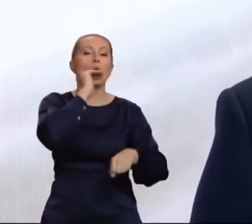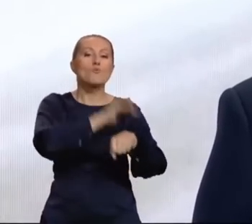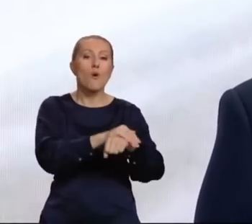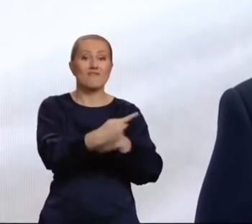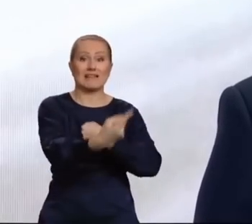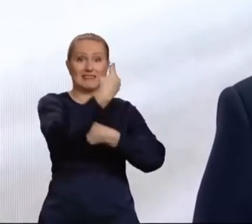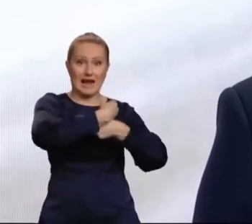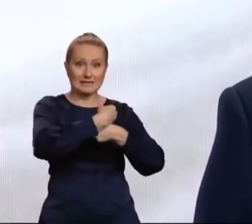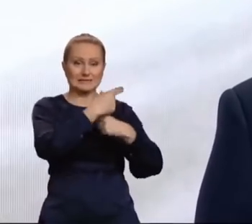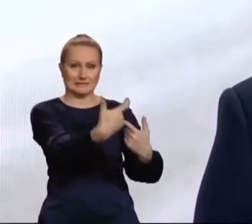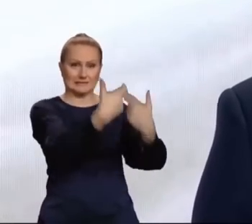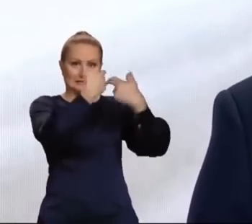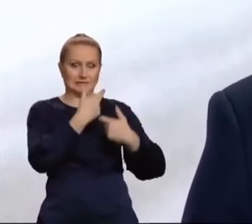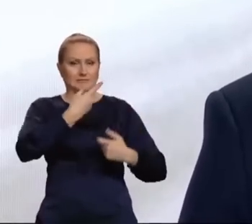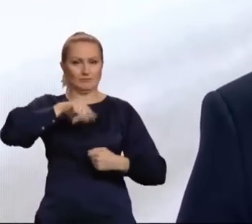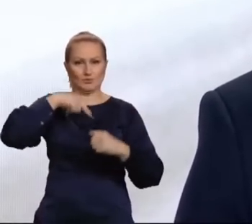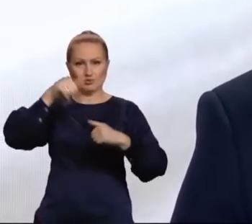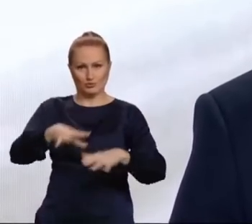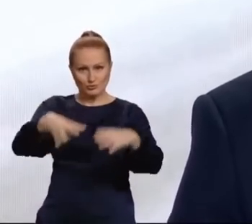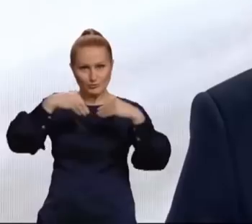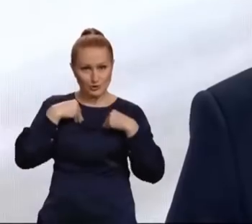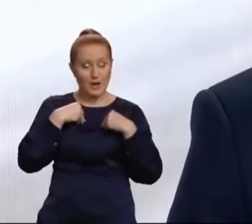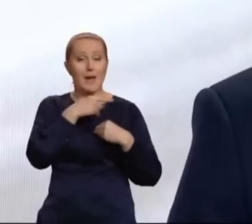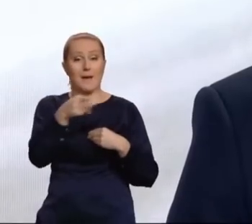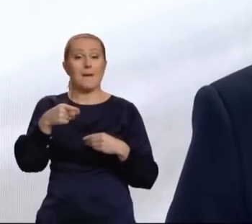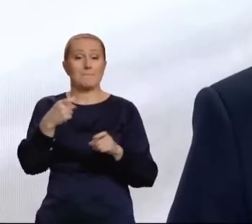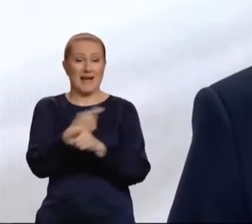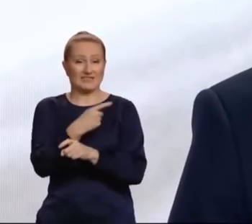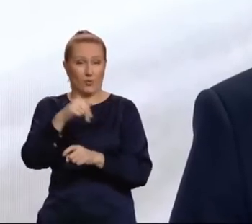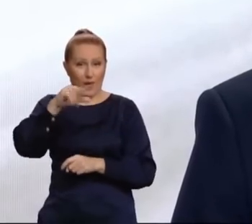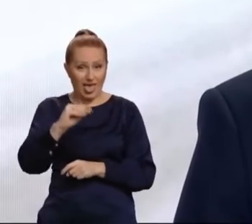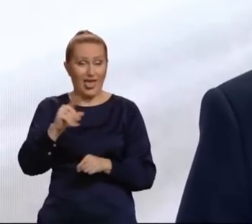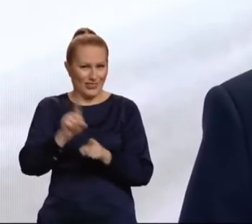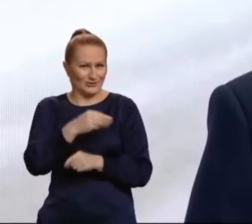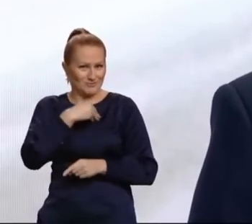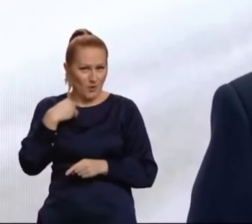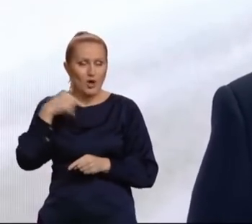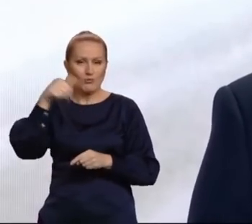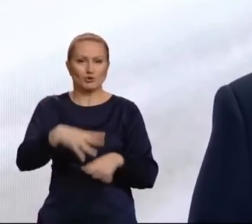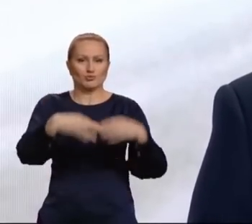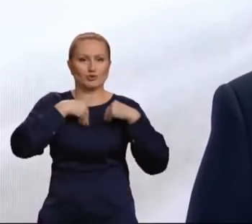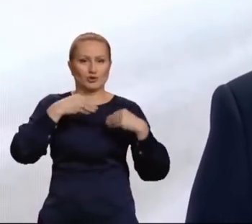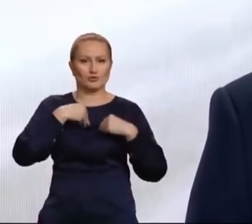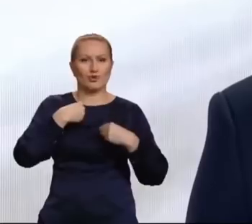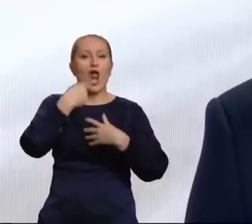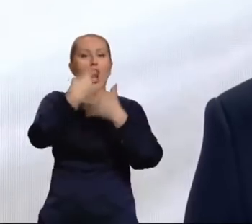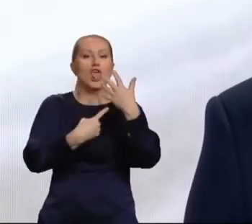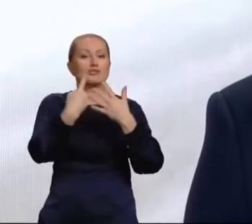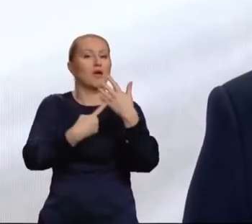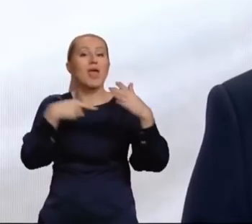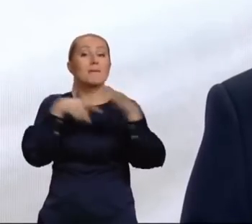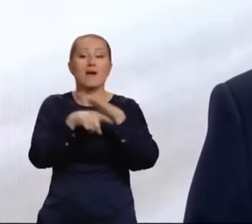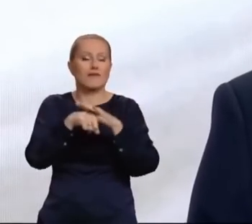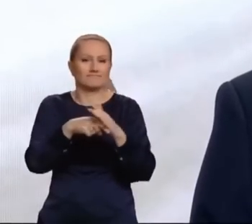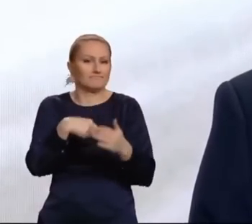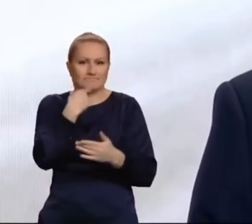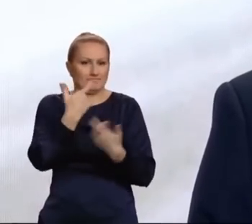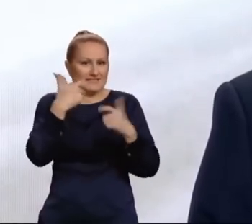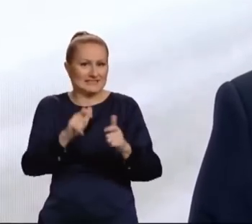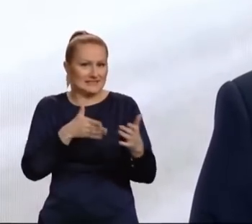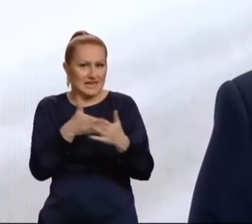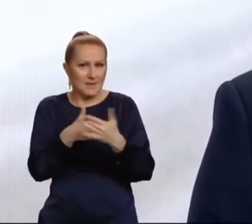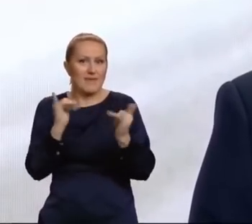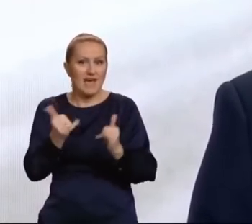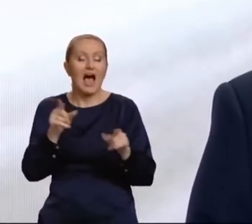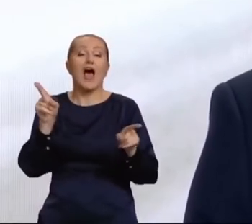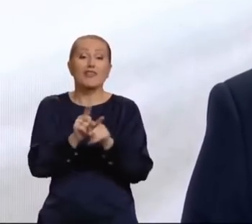mechanizm przymusowego Menolowe plus to przyszłość? Unii, w tym Polskę, nieokreślonej dziś jasno liczby imigrantów babka z lewej oro, opłaty solidarnościowej. Ona